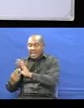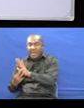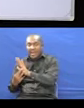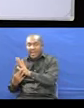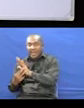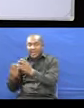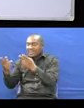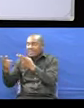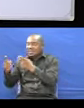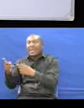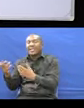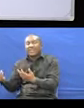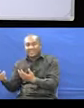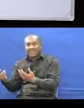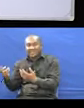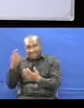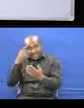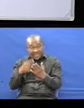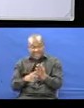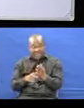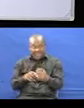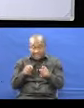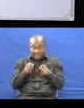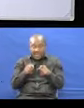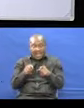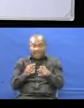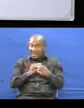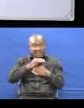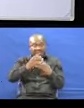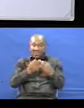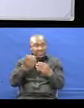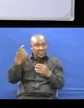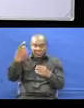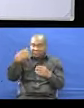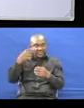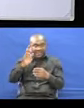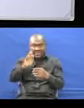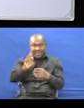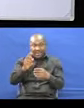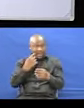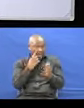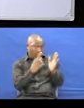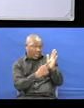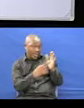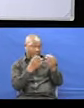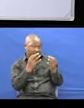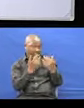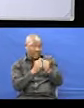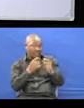sawa na nini? Hapa kwanza hatutumii tena maduara. Nataka nikuonyeshe namna ya kujumlisha